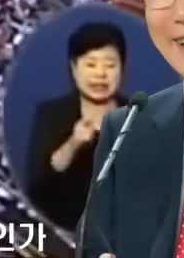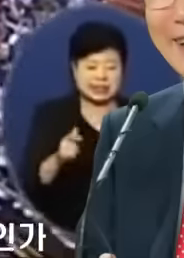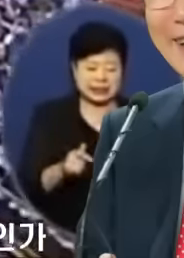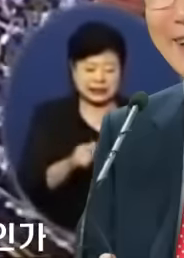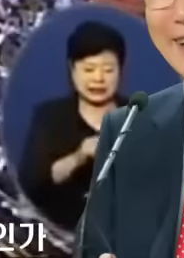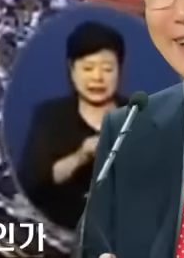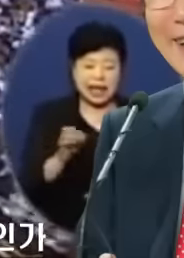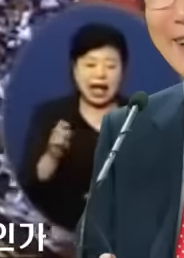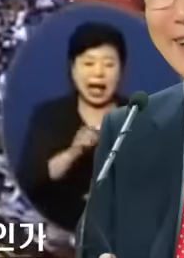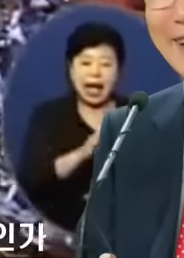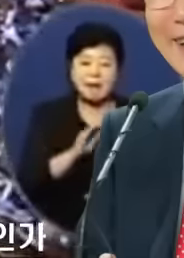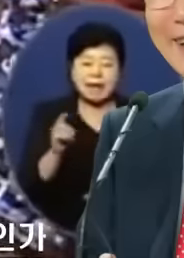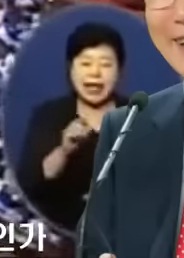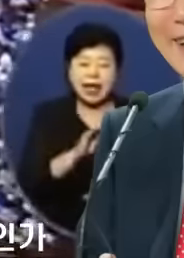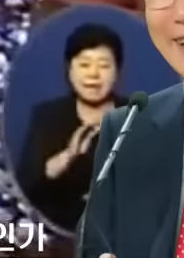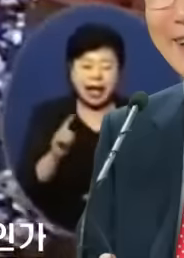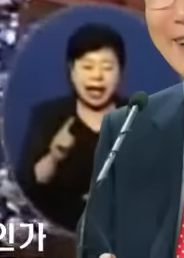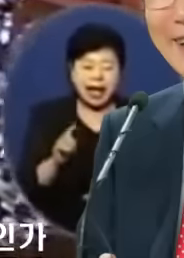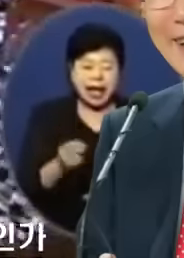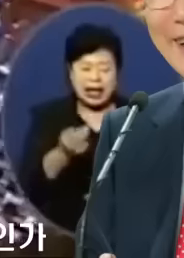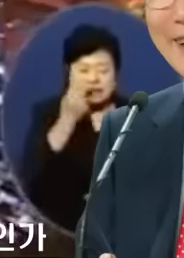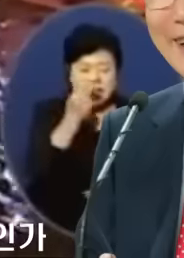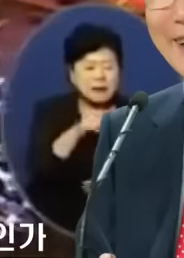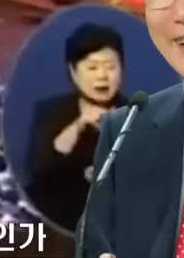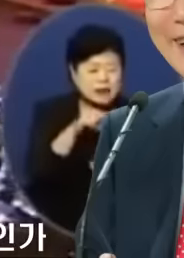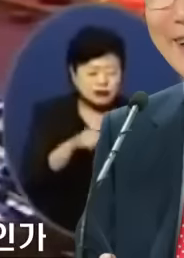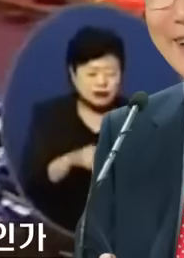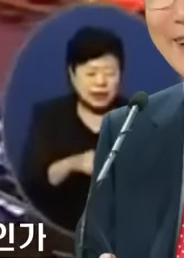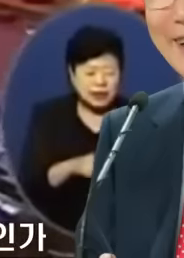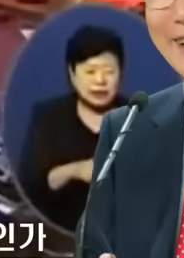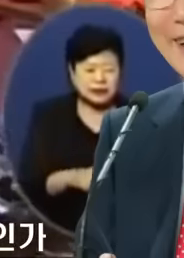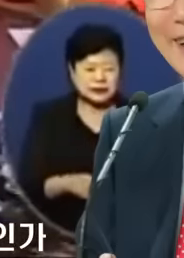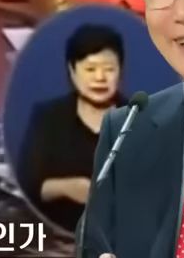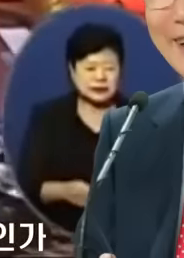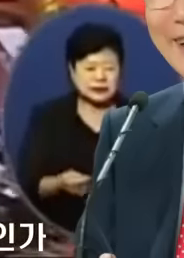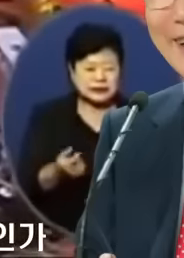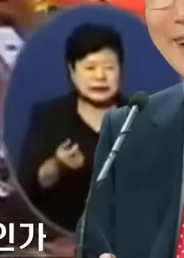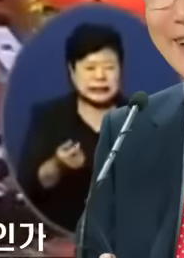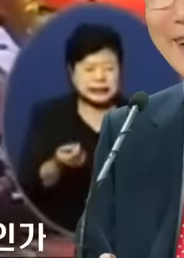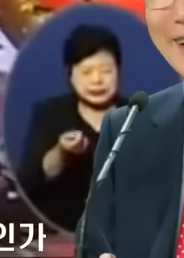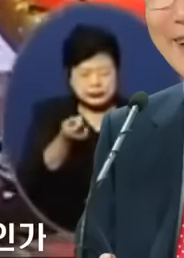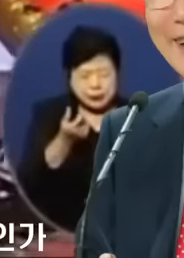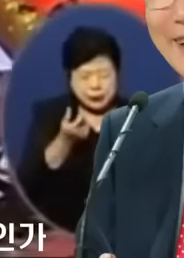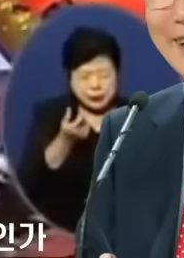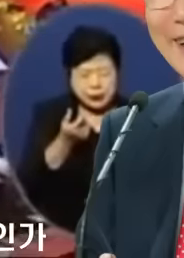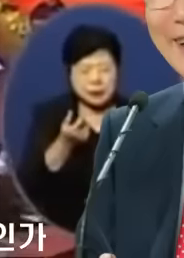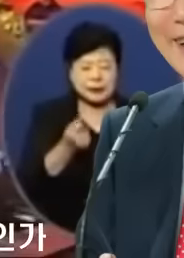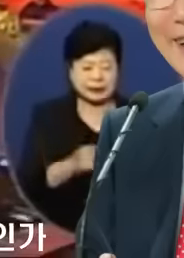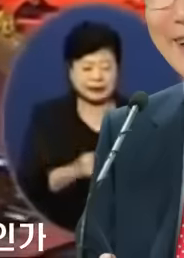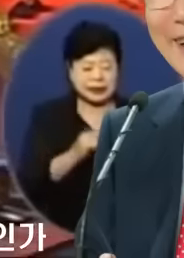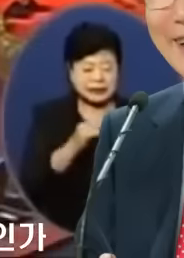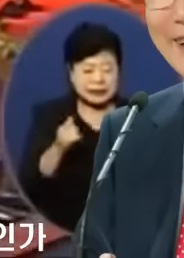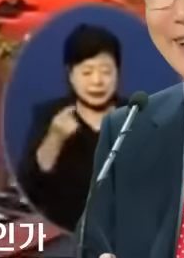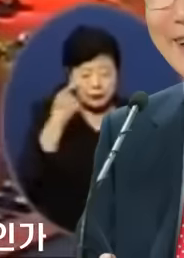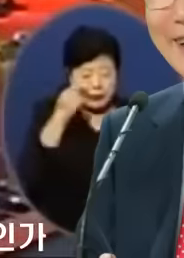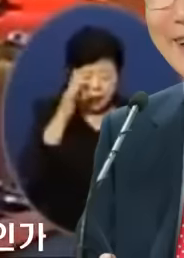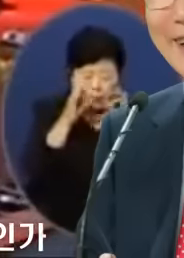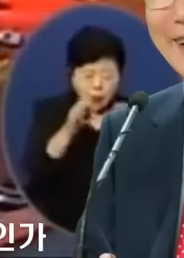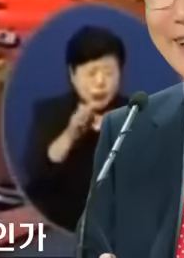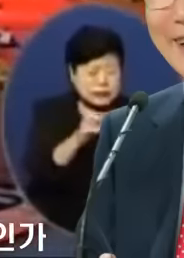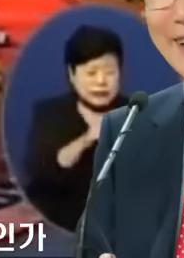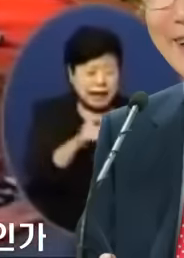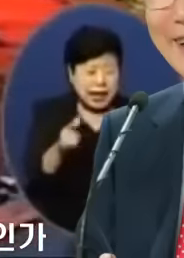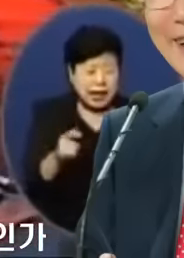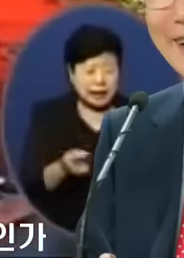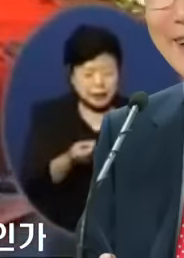아메바는 지구상에서 존재하는 생명체 중에서 가장 단순한 동물에 속합니다. 사람의 눈에 잘 보이지도